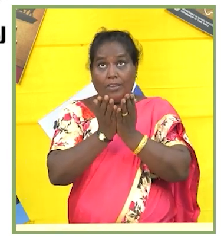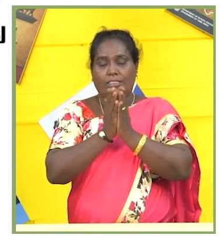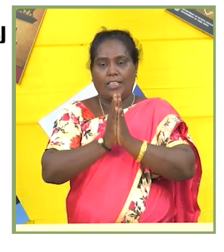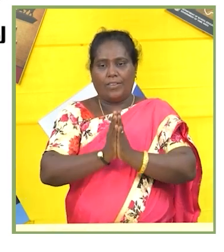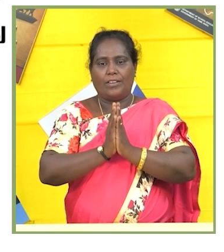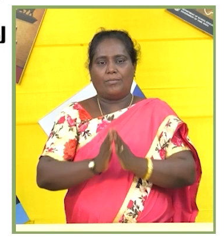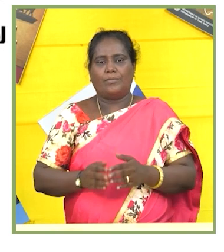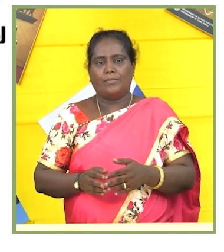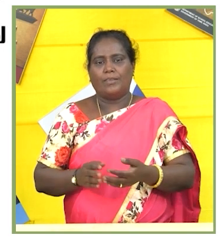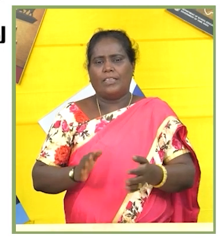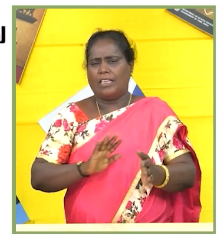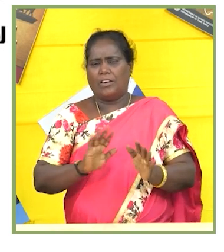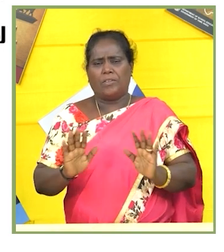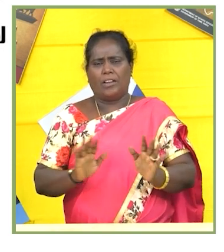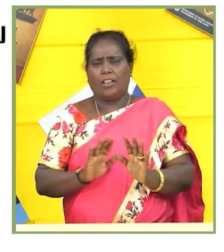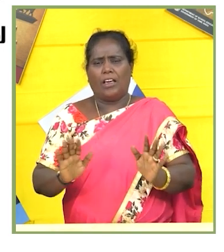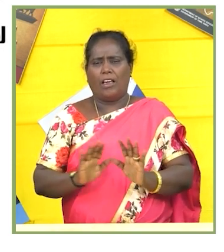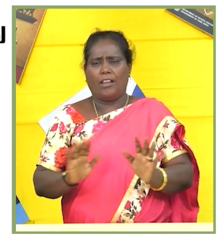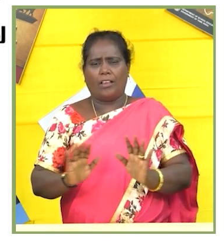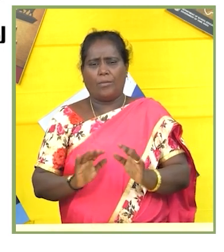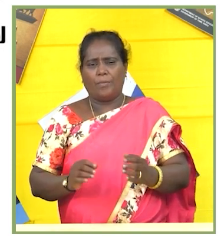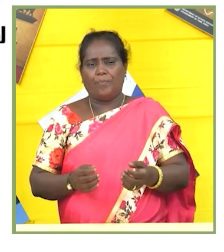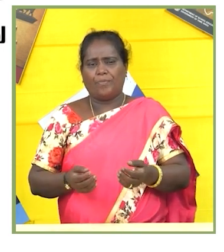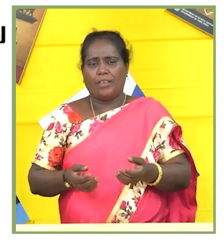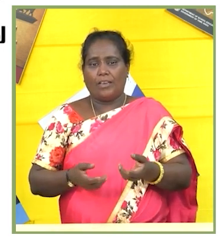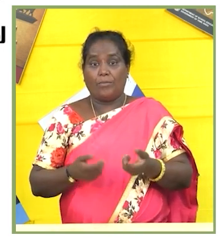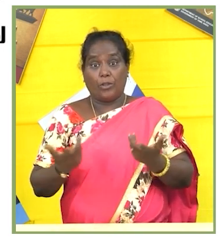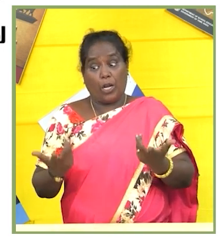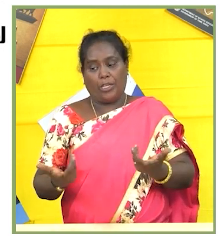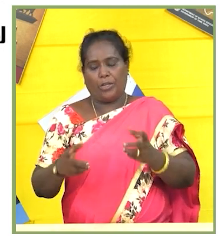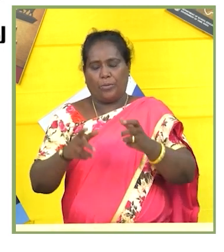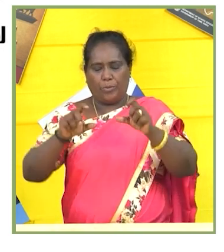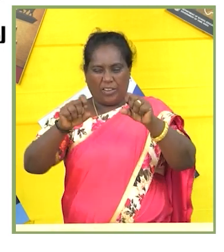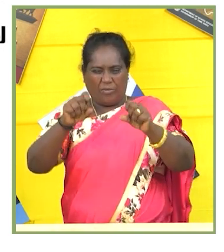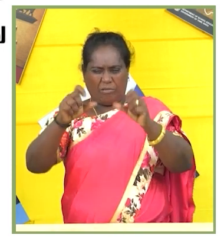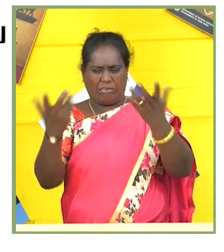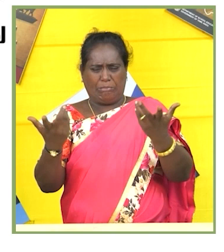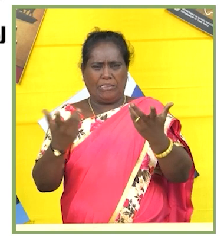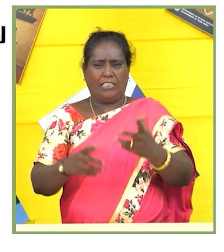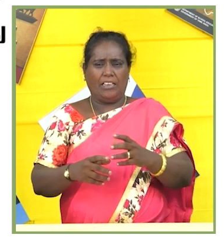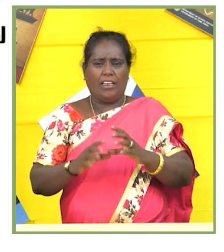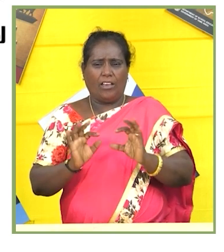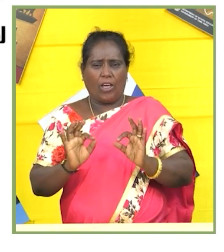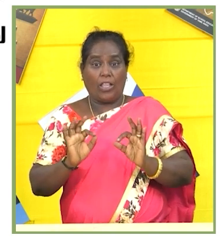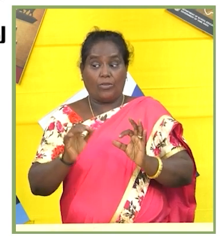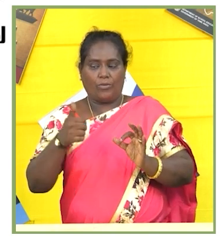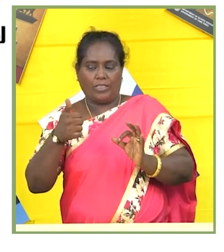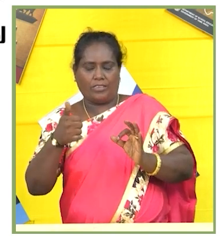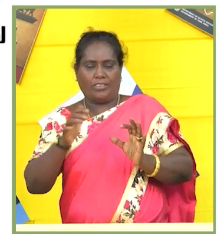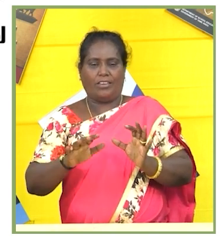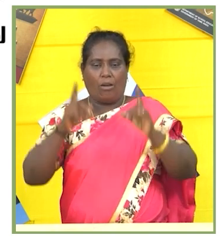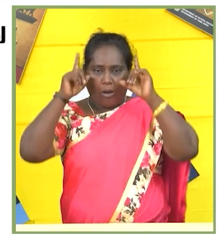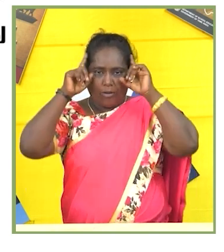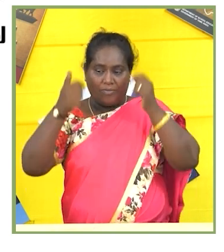முடிவிலும் காளையை வழிபாடு செய்வர். இது மட்டும் கிடையாது, சில இடங்களில் அந்த காளை கூட வெற்றி பெறுவது உண்டு.